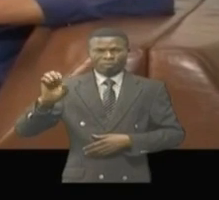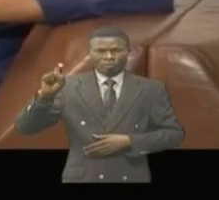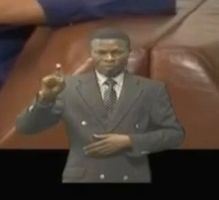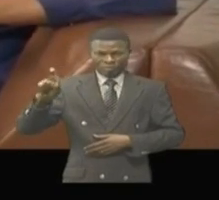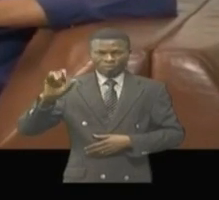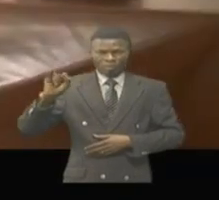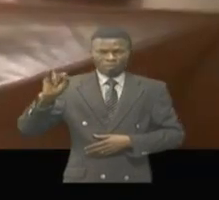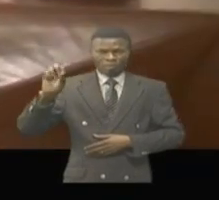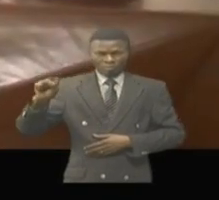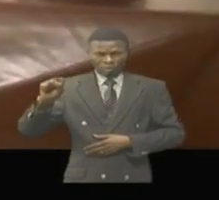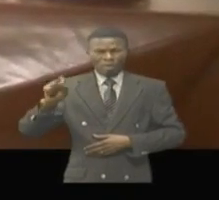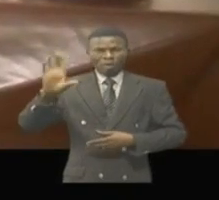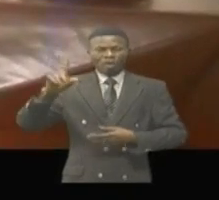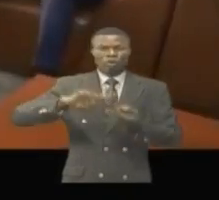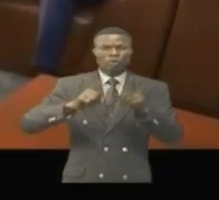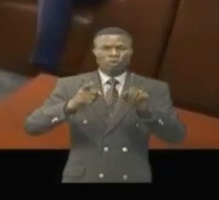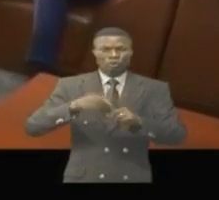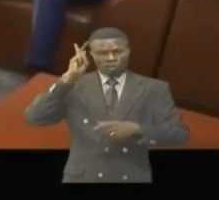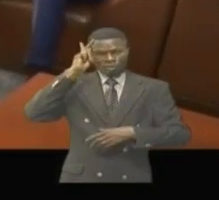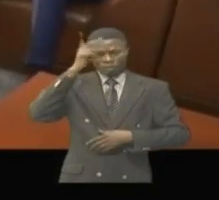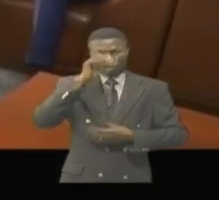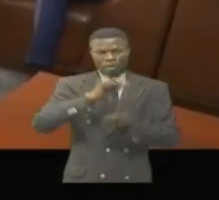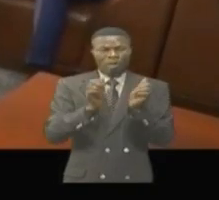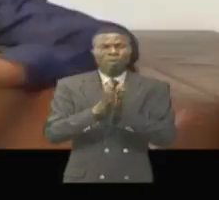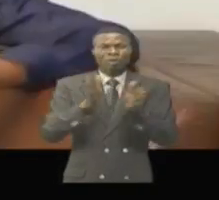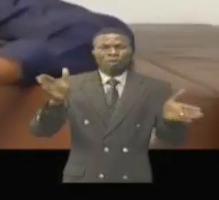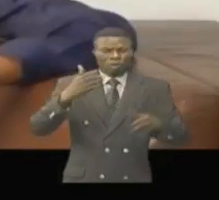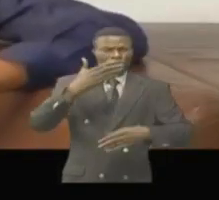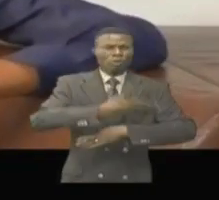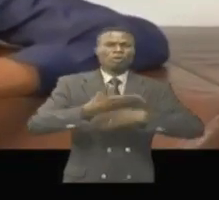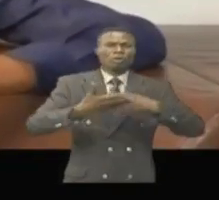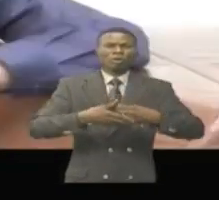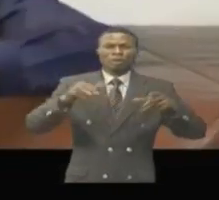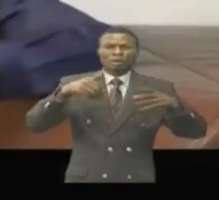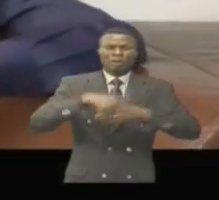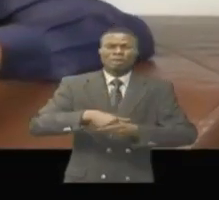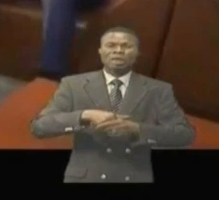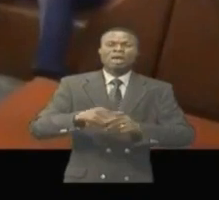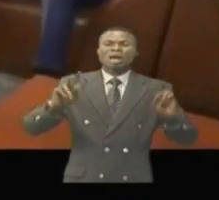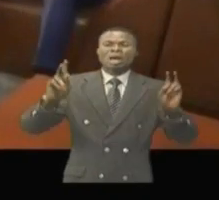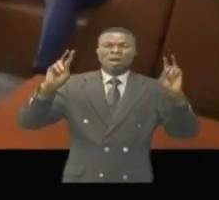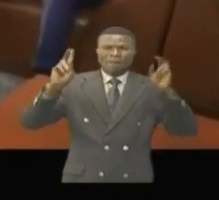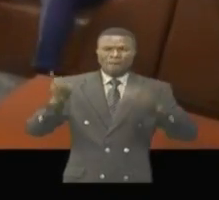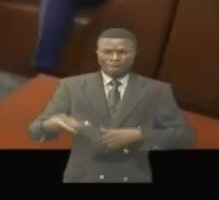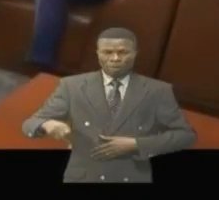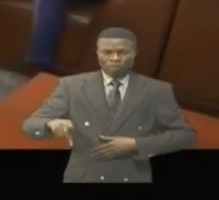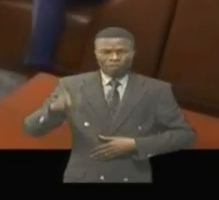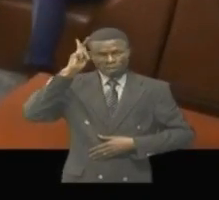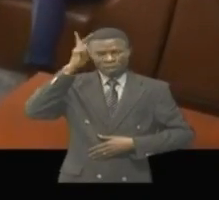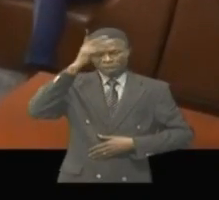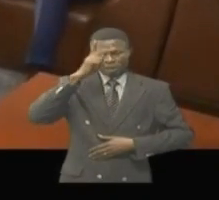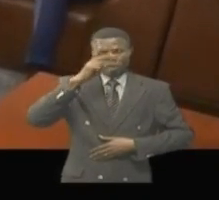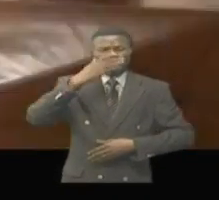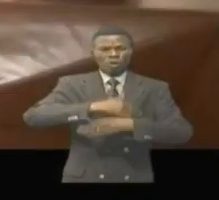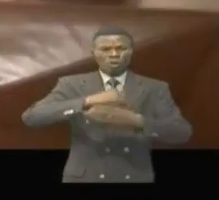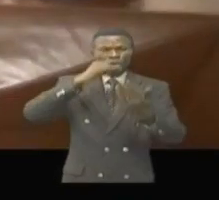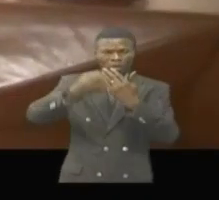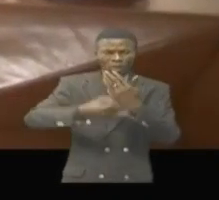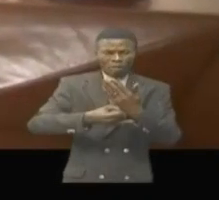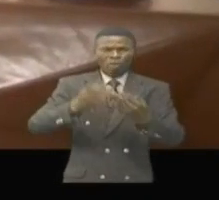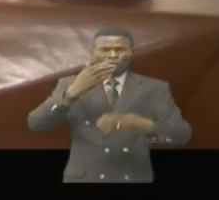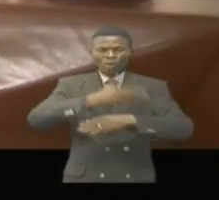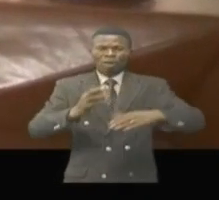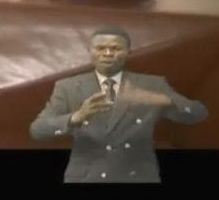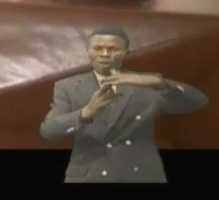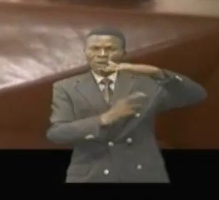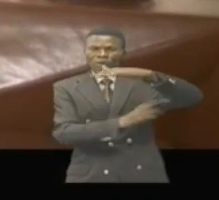Haut-Katanga, Miguel Katem Kachal, la situation générale des infrastructures dans la province cuprifère, notamment le projet de construction d'un pont sur la